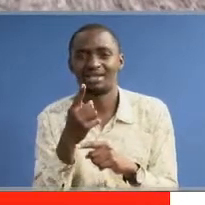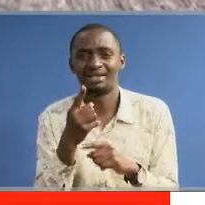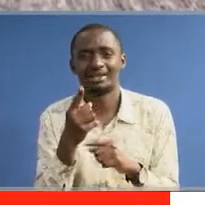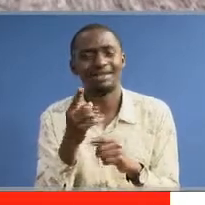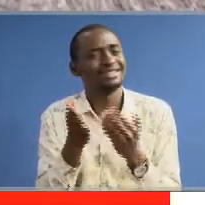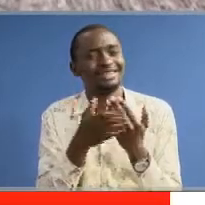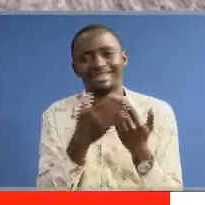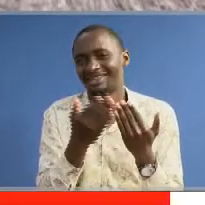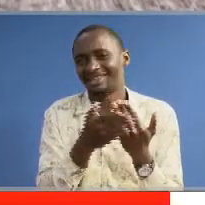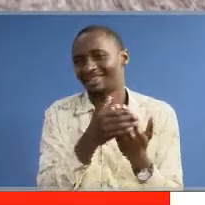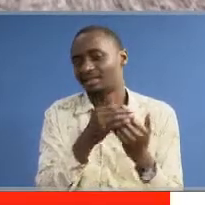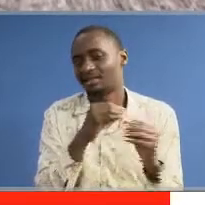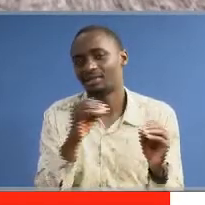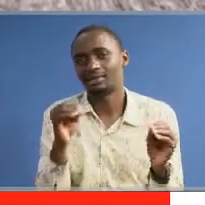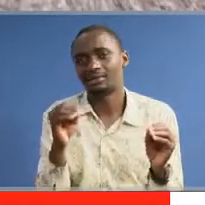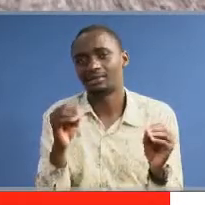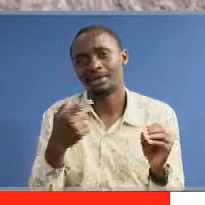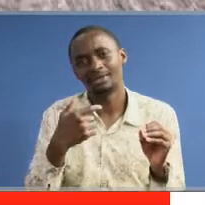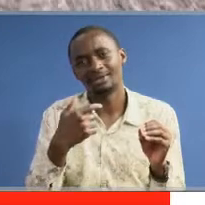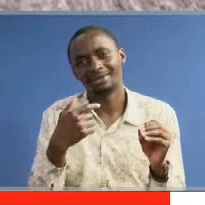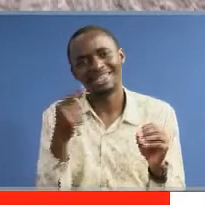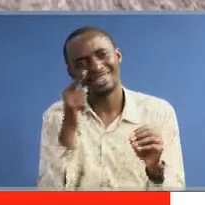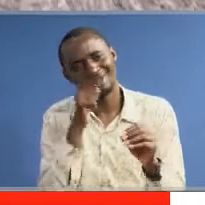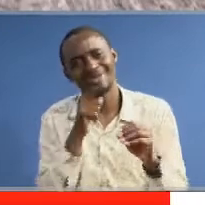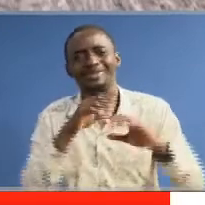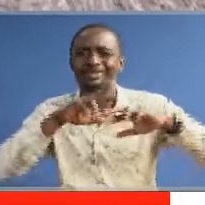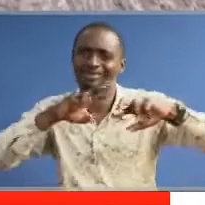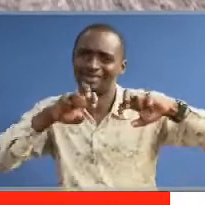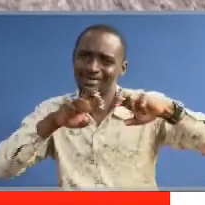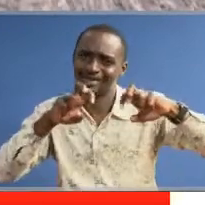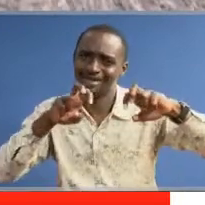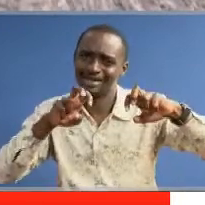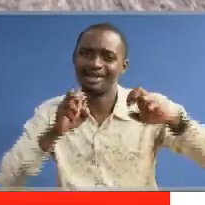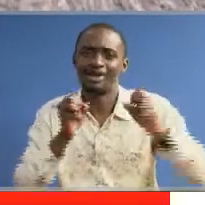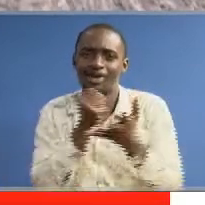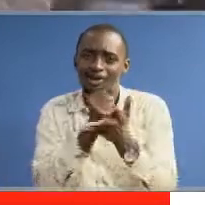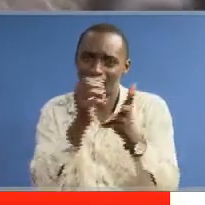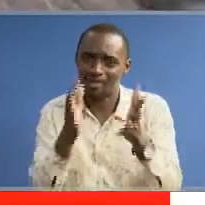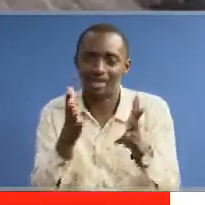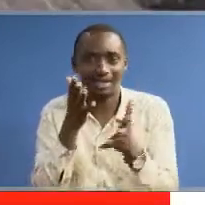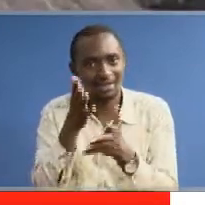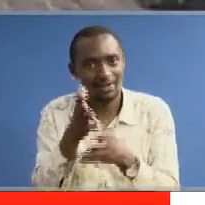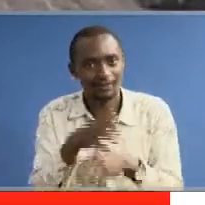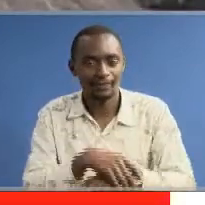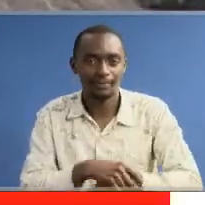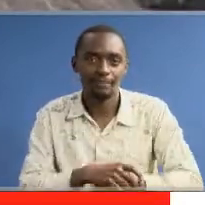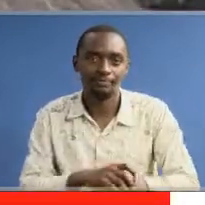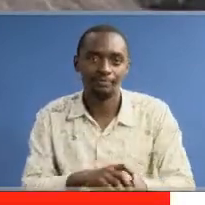ati yeye ndio investigating officer ya hiyo incident. Ile